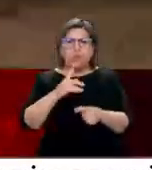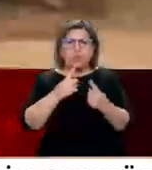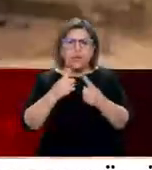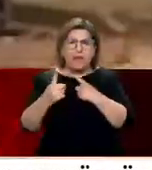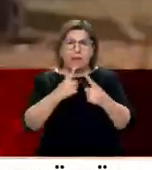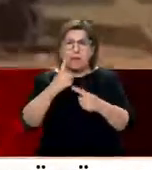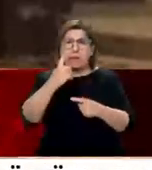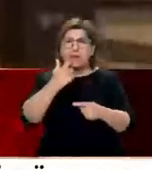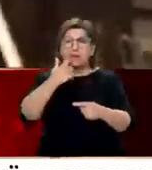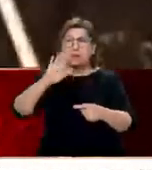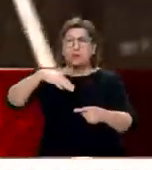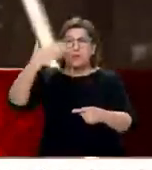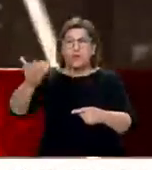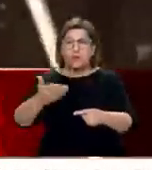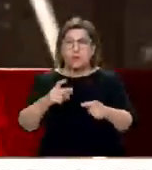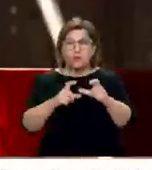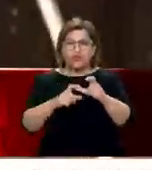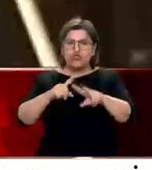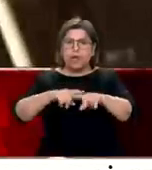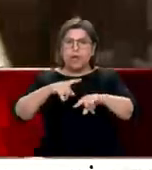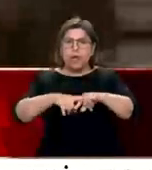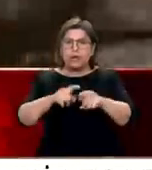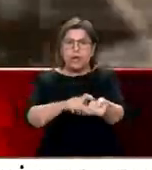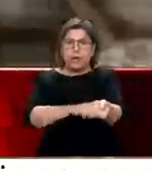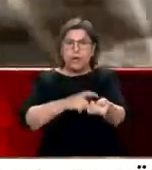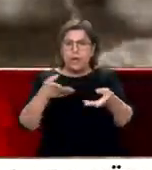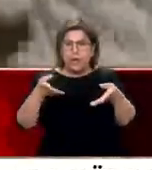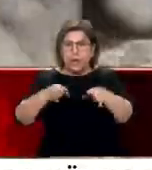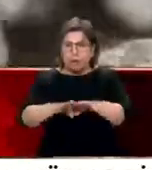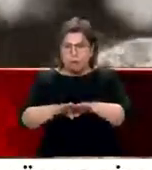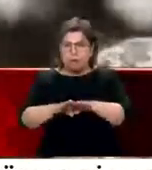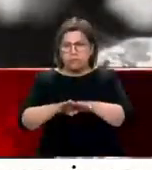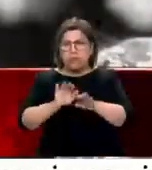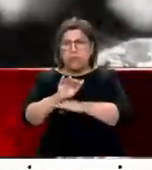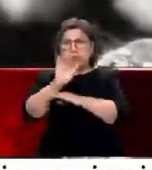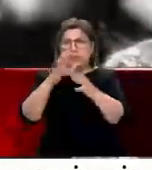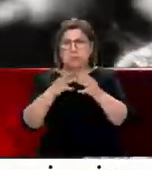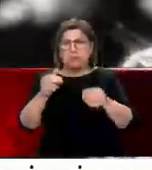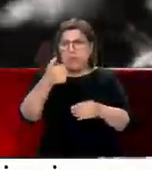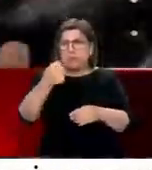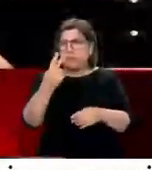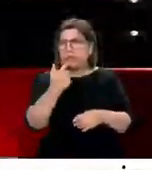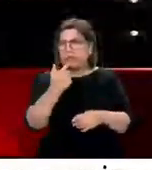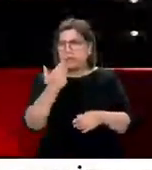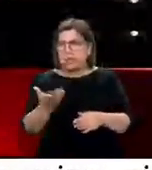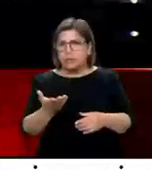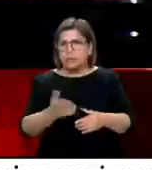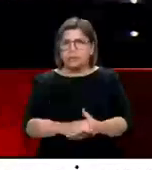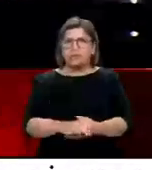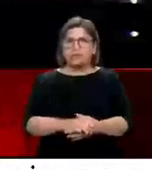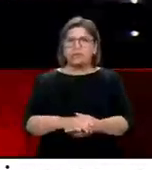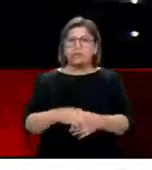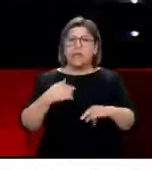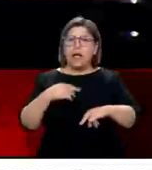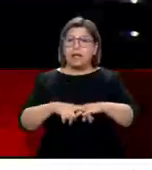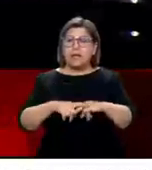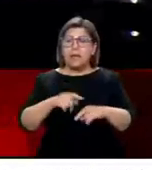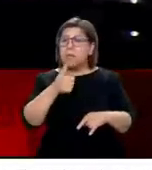açıklamalarından bir yıl sonra şah damarı tıkanıklığına bağlı hayatını kaybetti. Daha 62 yaşındaydı. Ben Hakkari'li bir